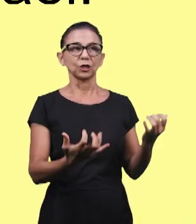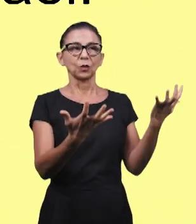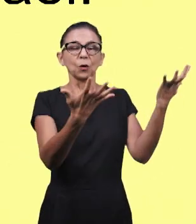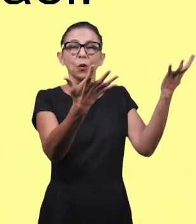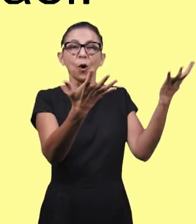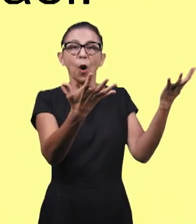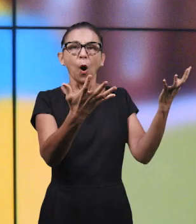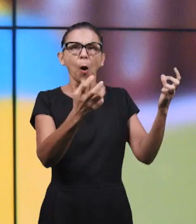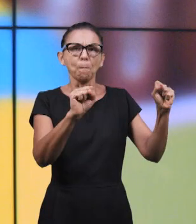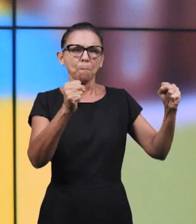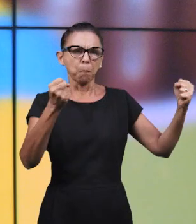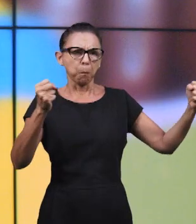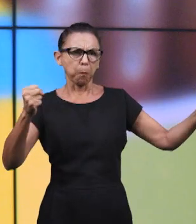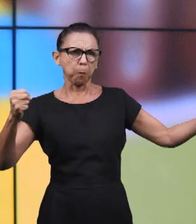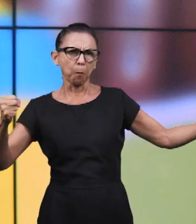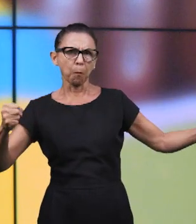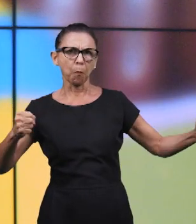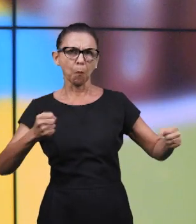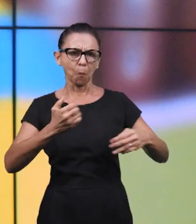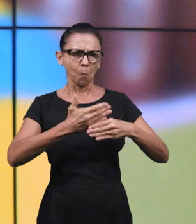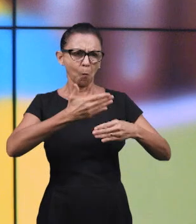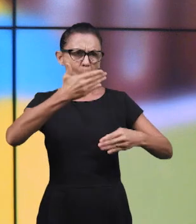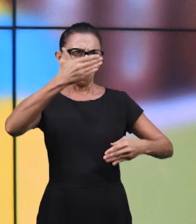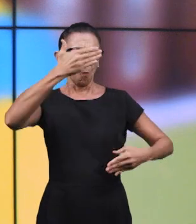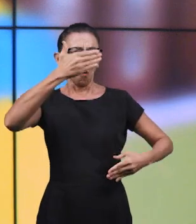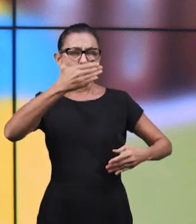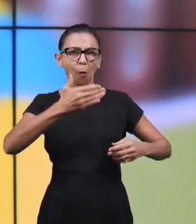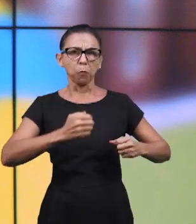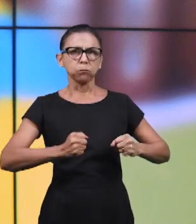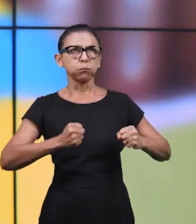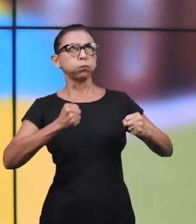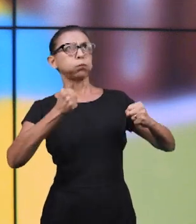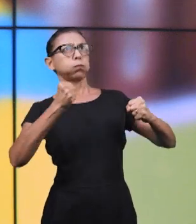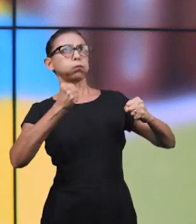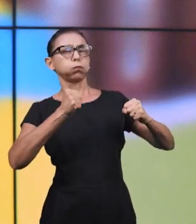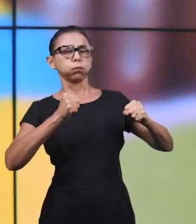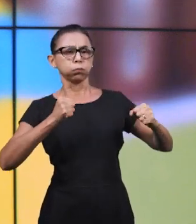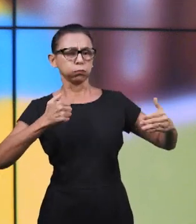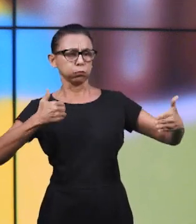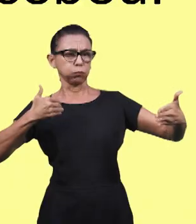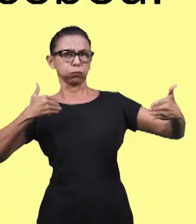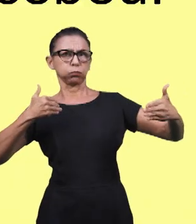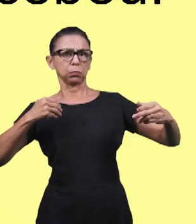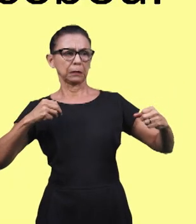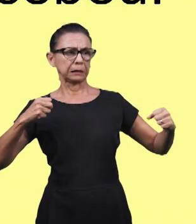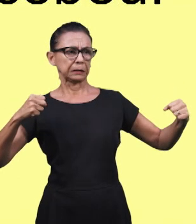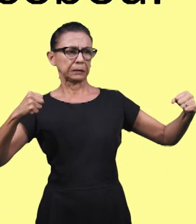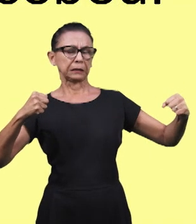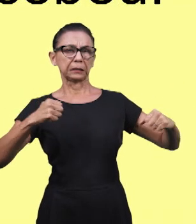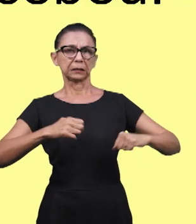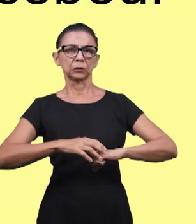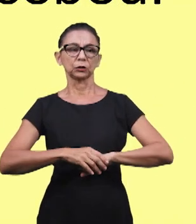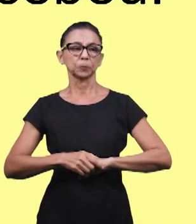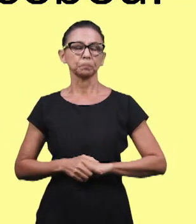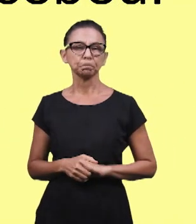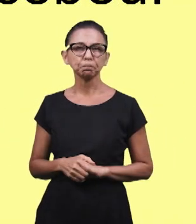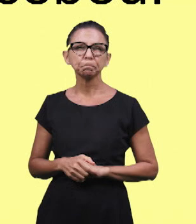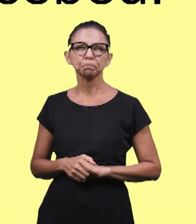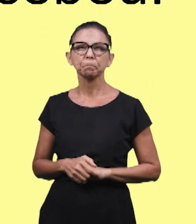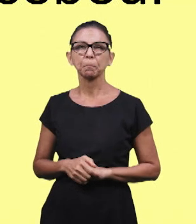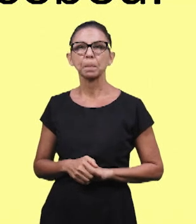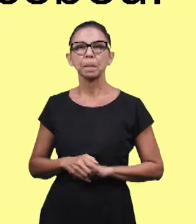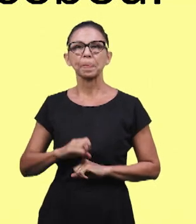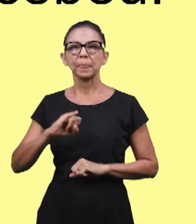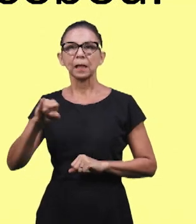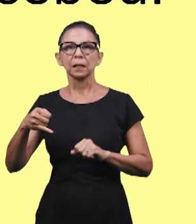hauts et larges. Et Rahab habitait sous la muraille. Josué a envoyé deux espions pour observer la ville.